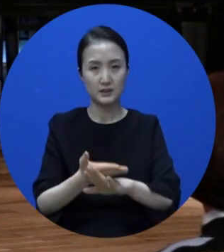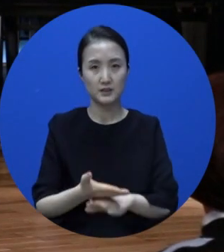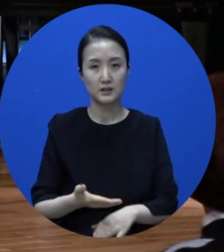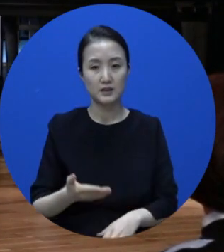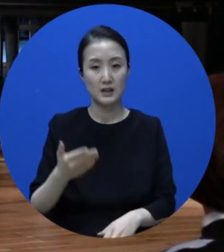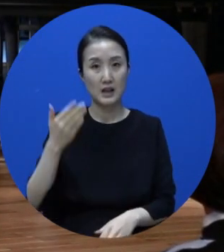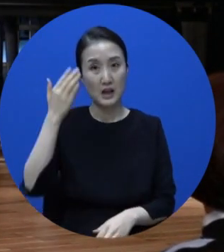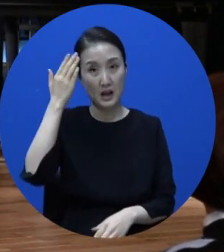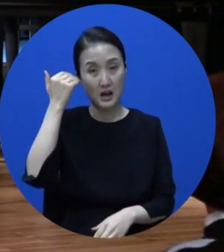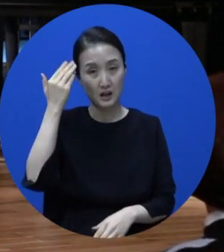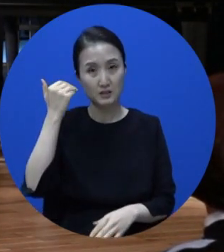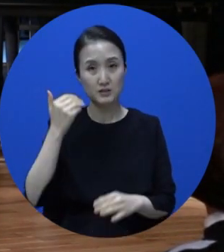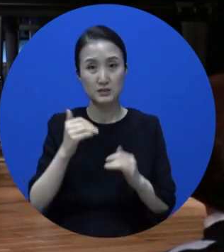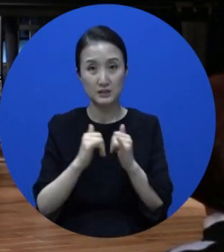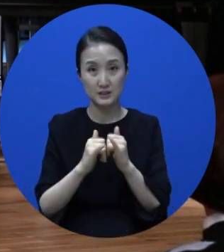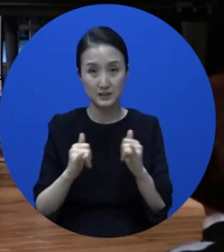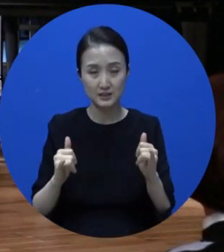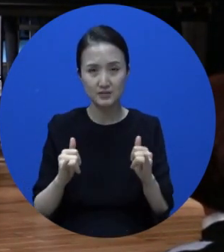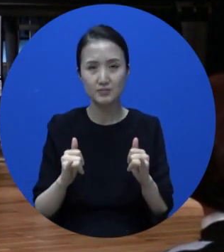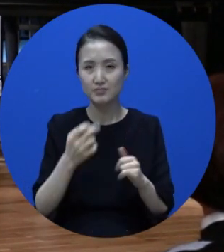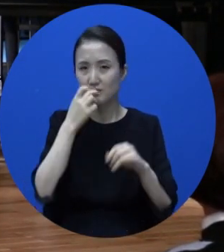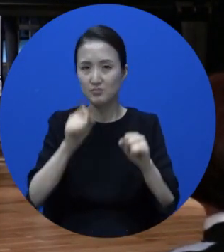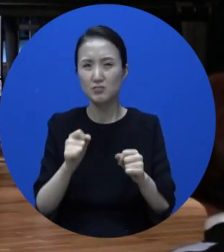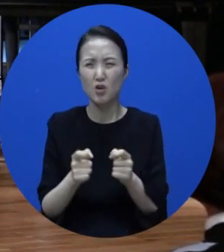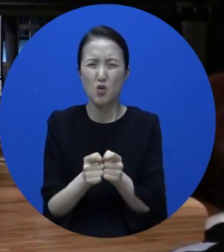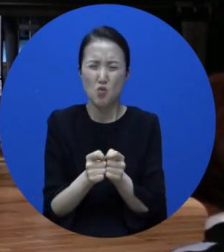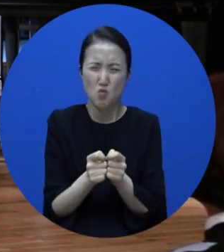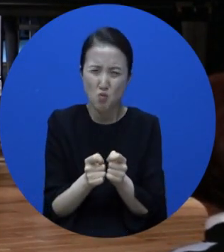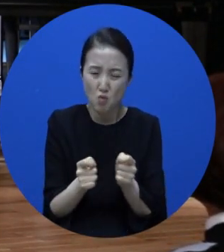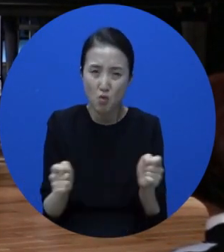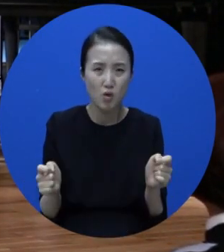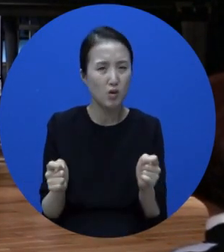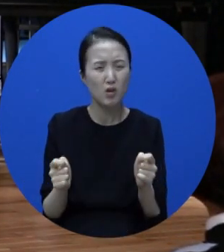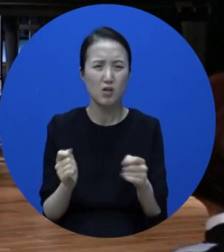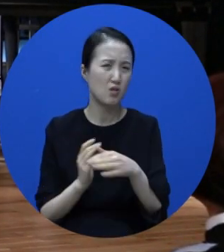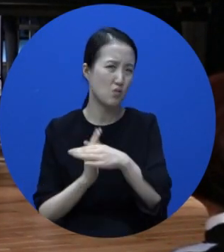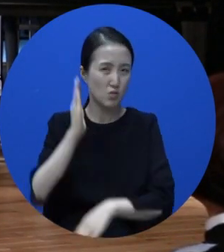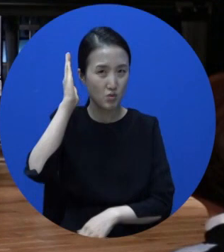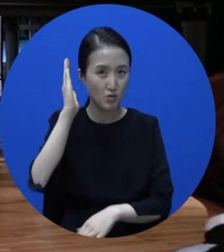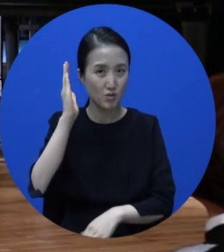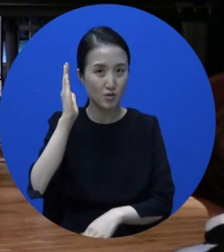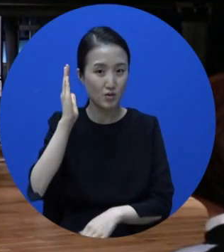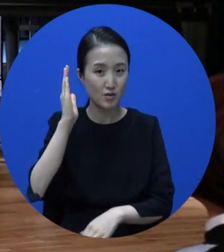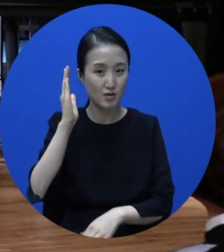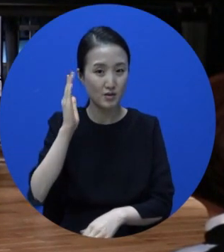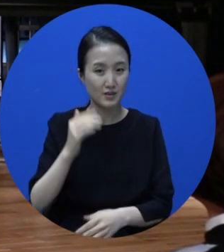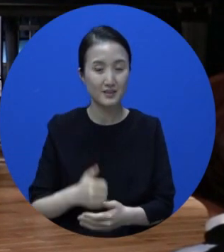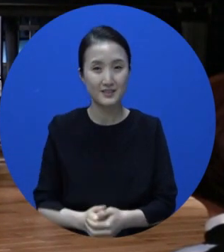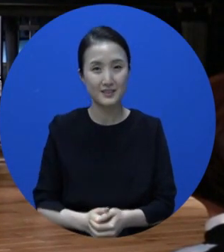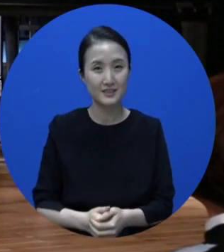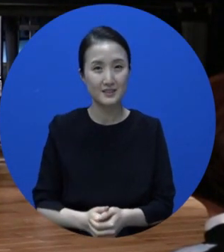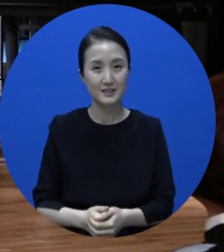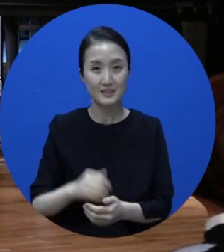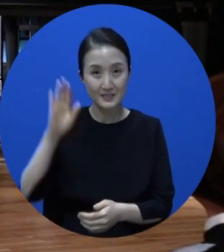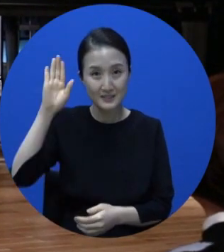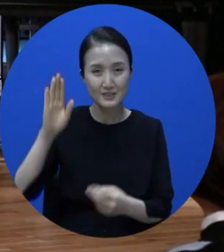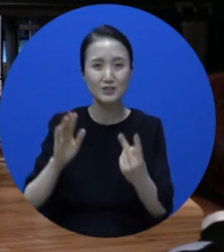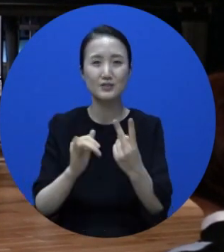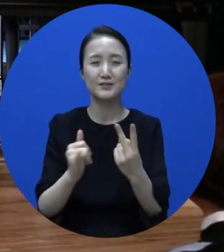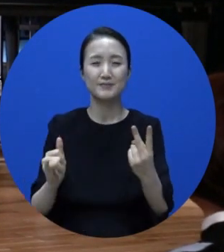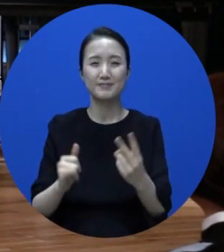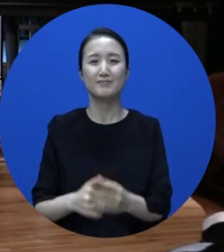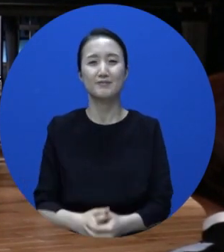초고령 사회에 다 손들어 보세요 2 분수 2시구요 경제 읽어주는 남자 를 안 읽으셨나요